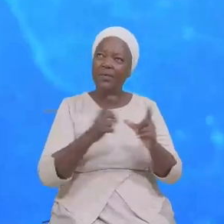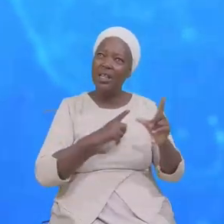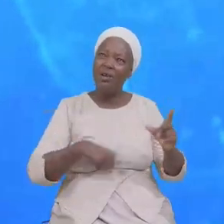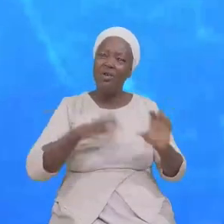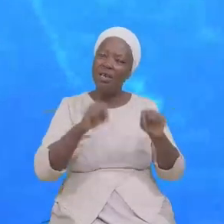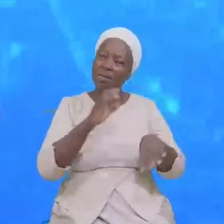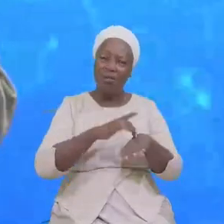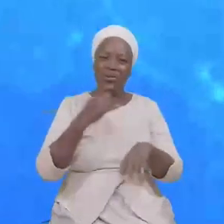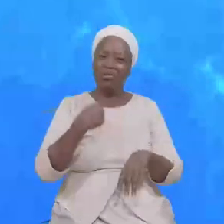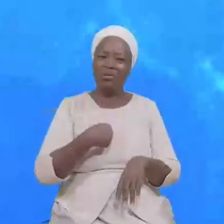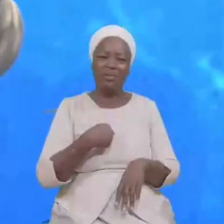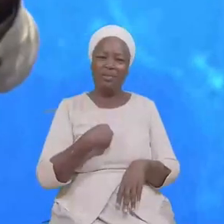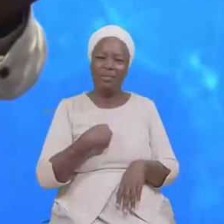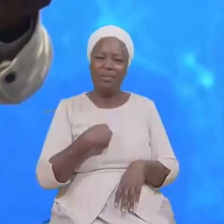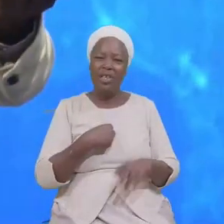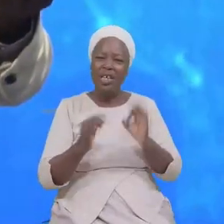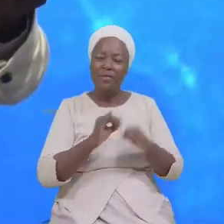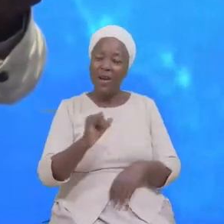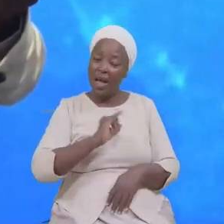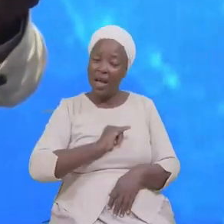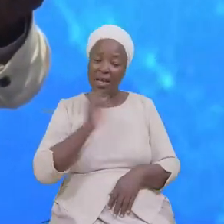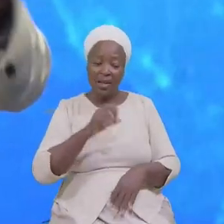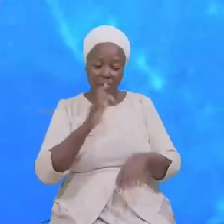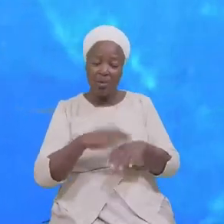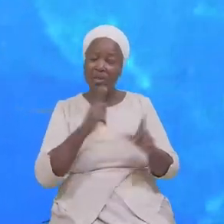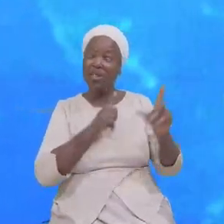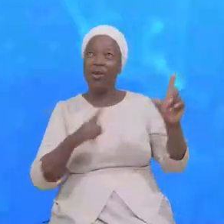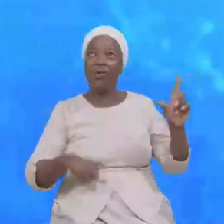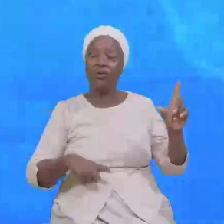Si Dieu peut me toucher, si je peux toucher le Seigneur,